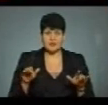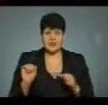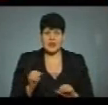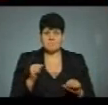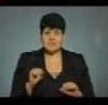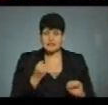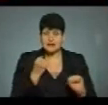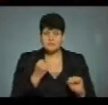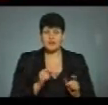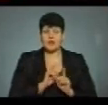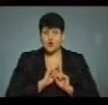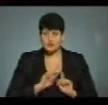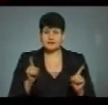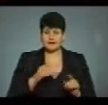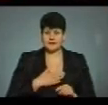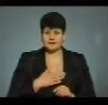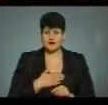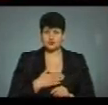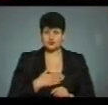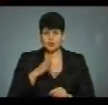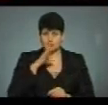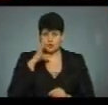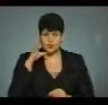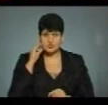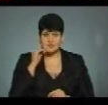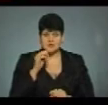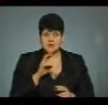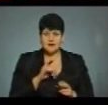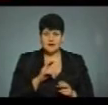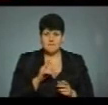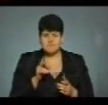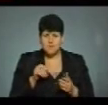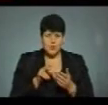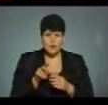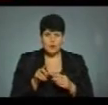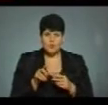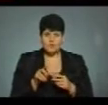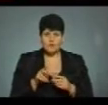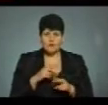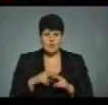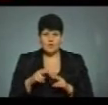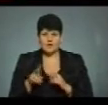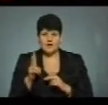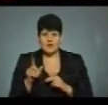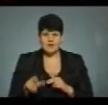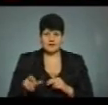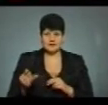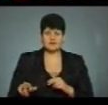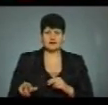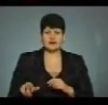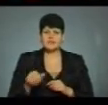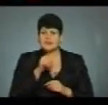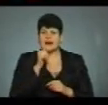нашої ночі – це блукалка в таємних кімнатах професорки з